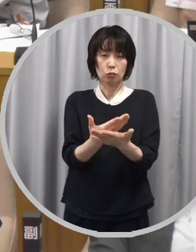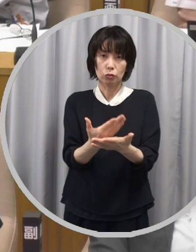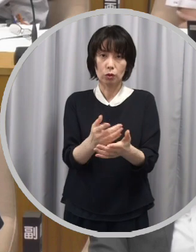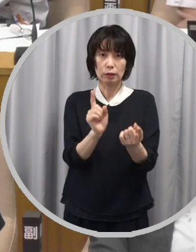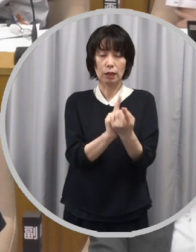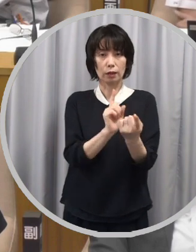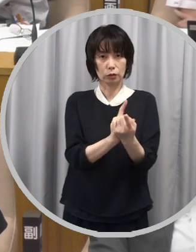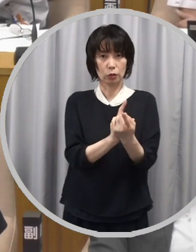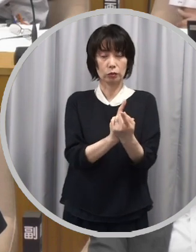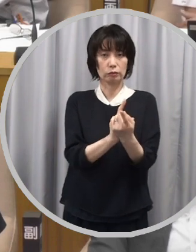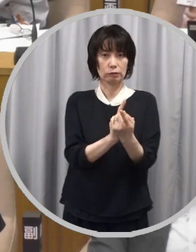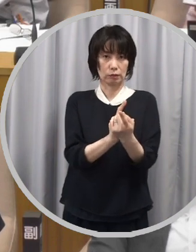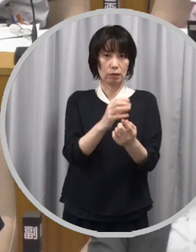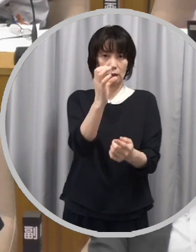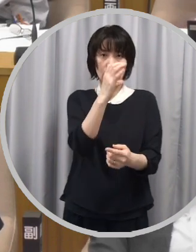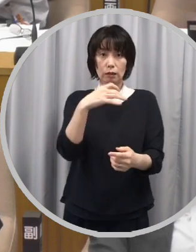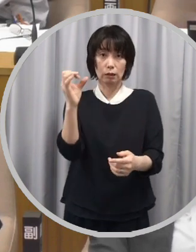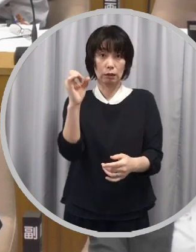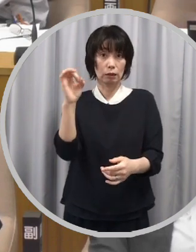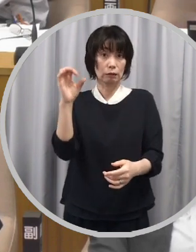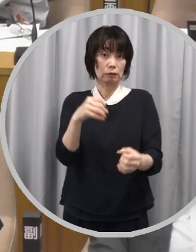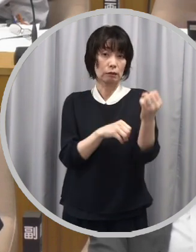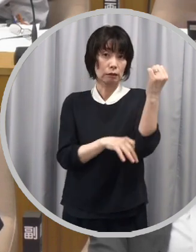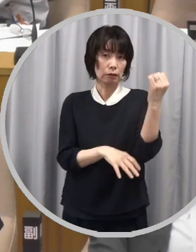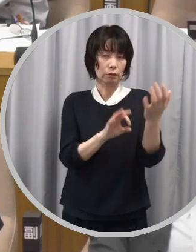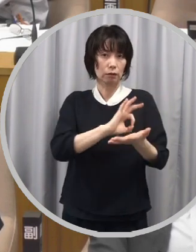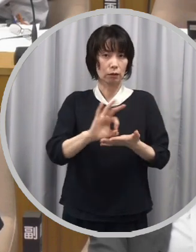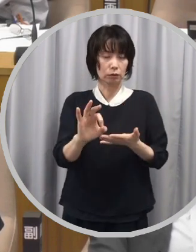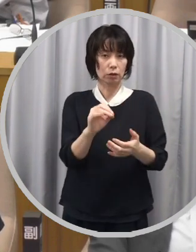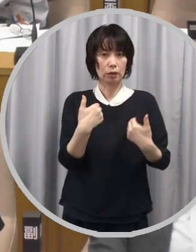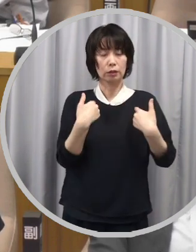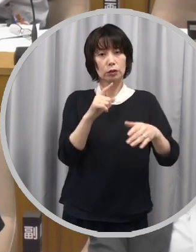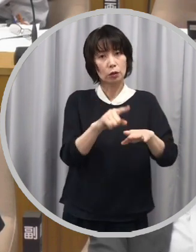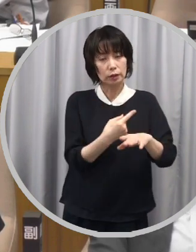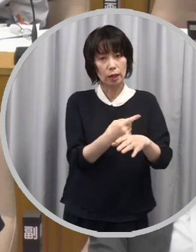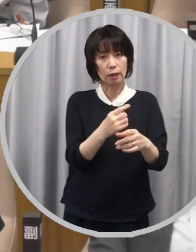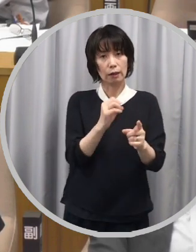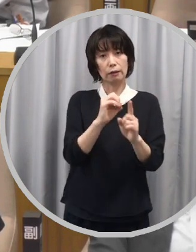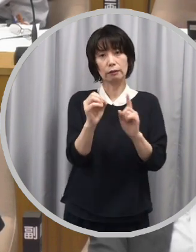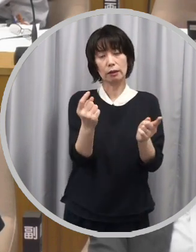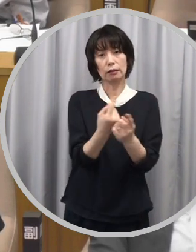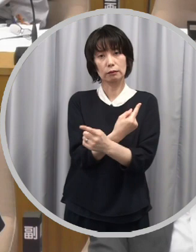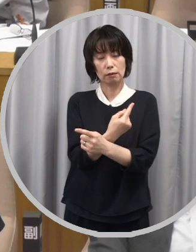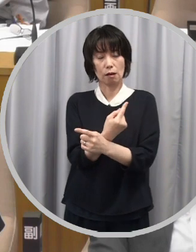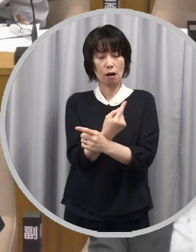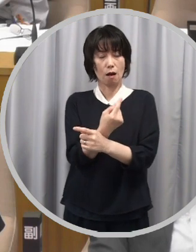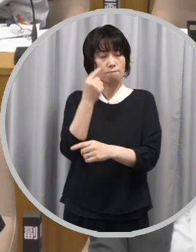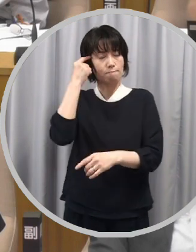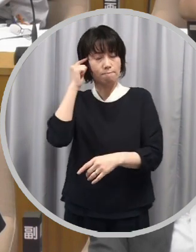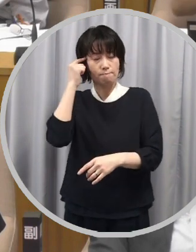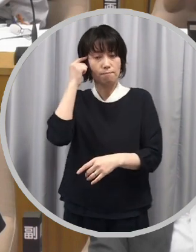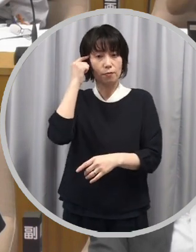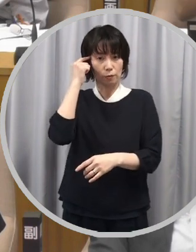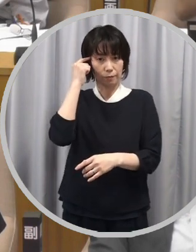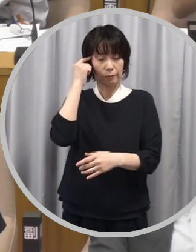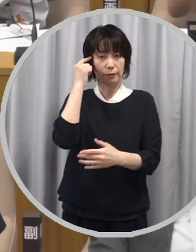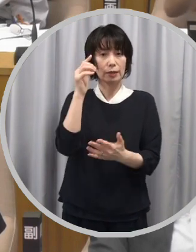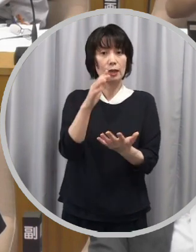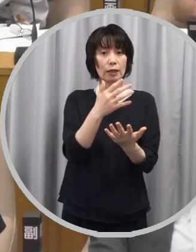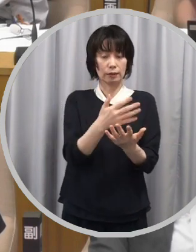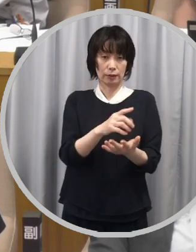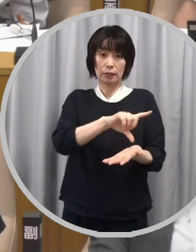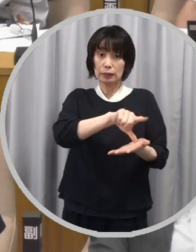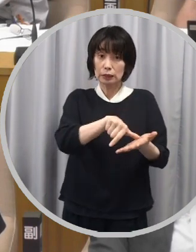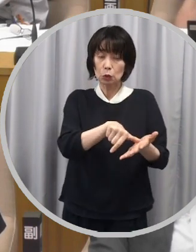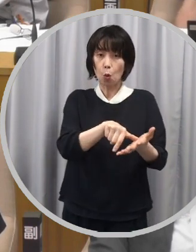する脱炭素電源の活用の必要性、地方のデジタル化などの観点を踏まえると、データセンターの